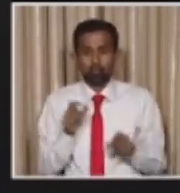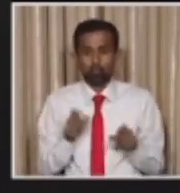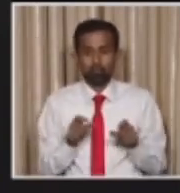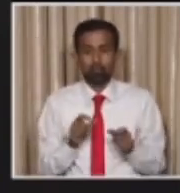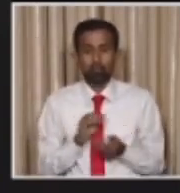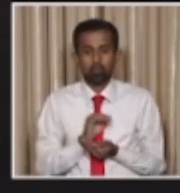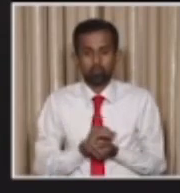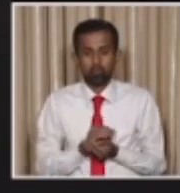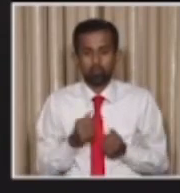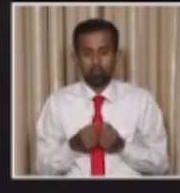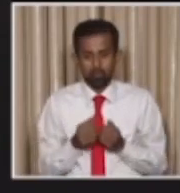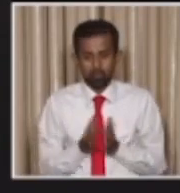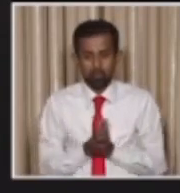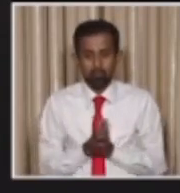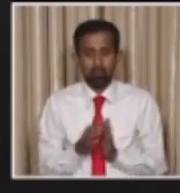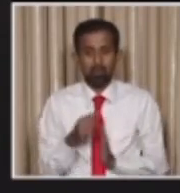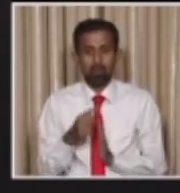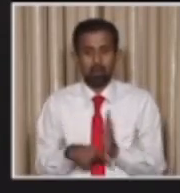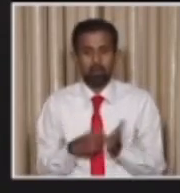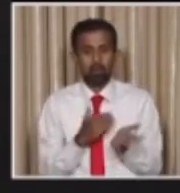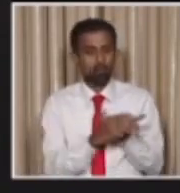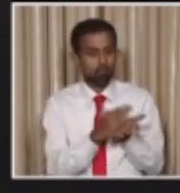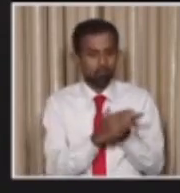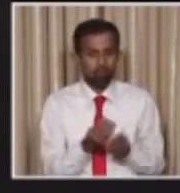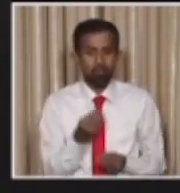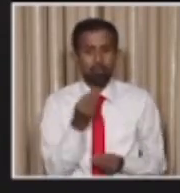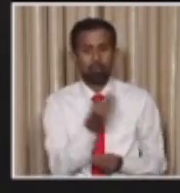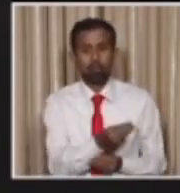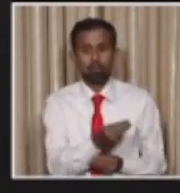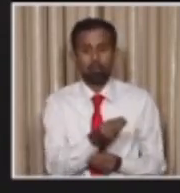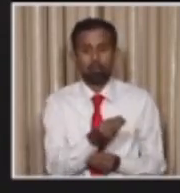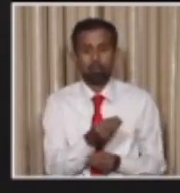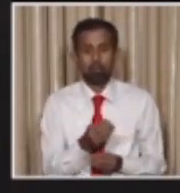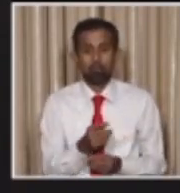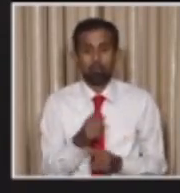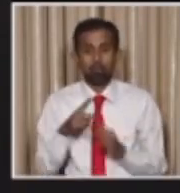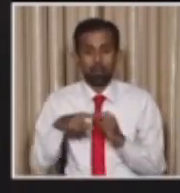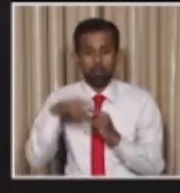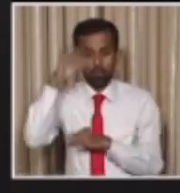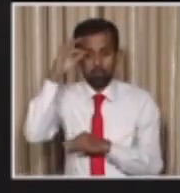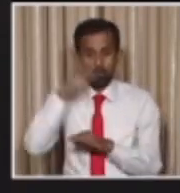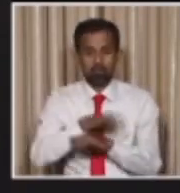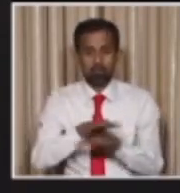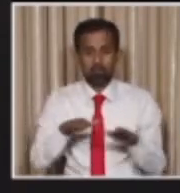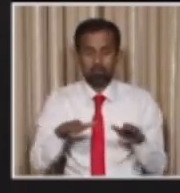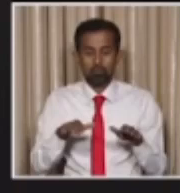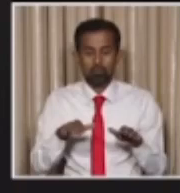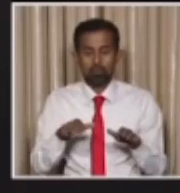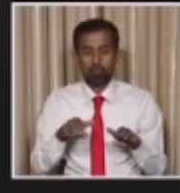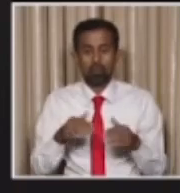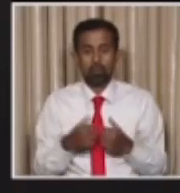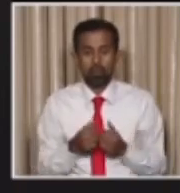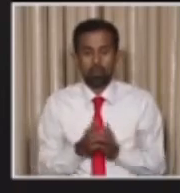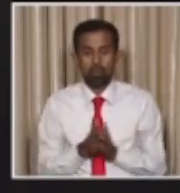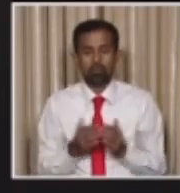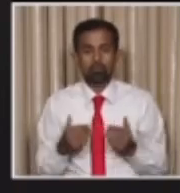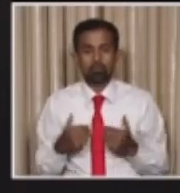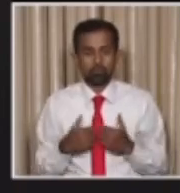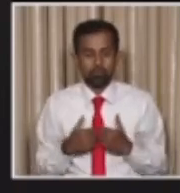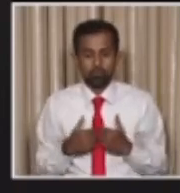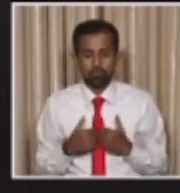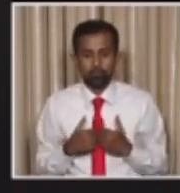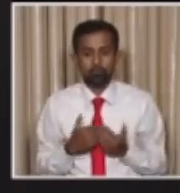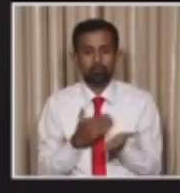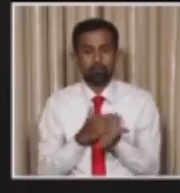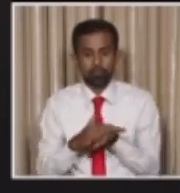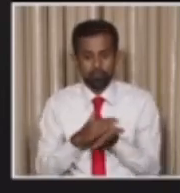ඉන්නේ තමන්ට මේ රටට යමක් කරන්න ඕනි. අපි මේ විශ්වවිද්‍යාල දරුවන්ට මේ මේ අපේ